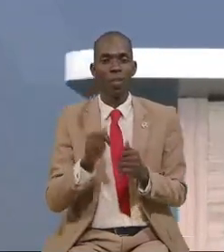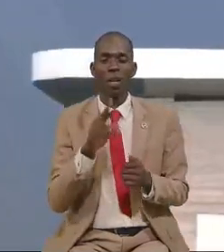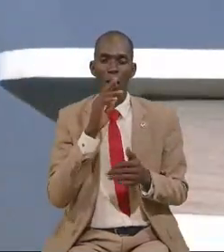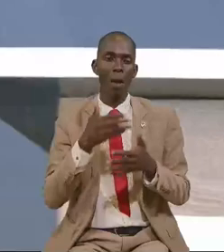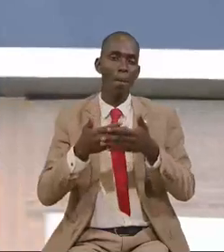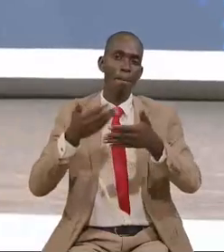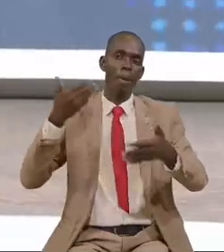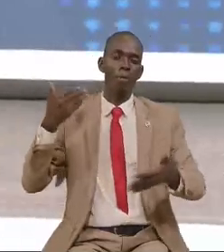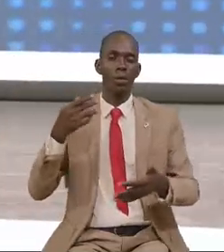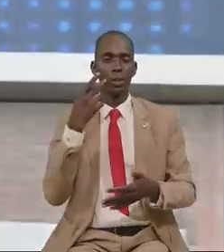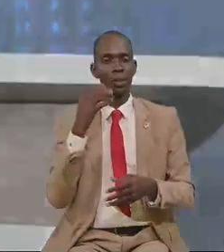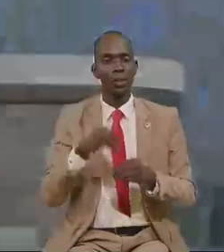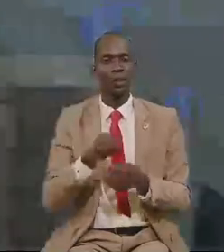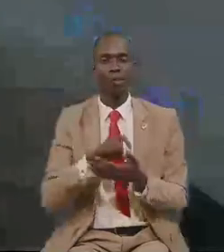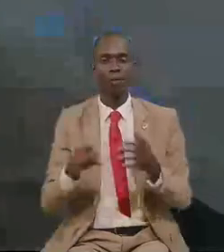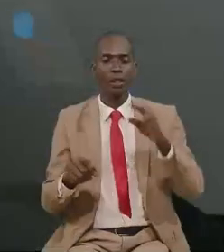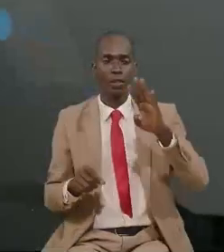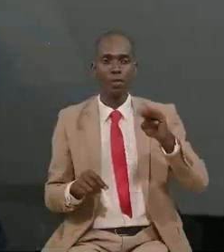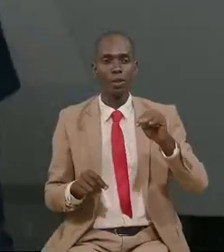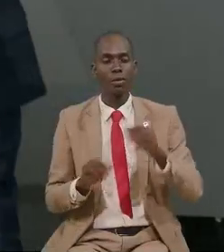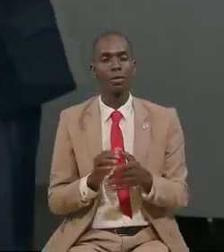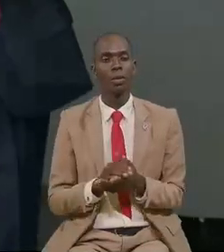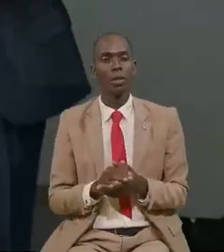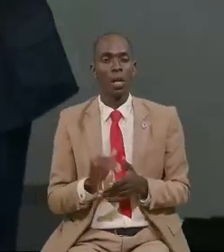Verset 14,